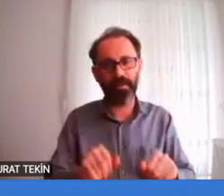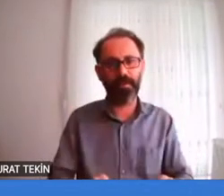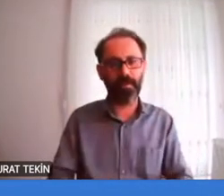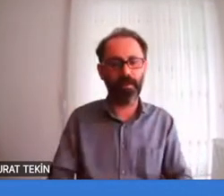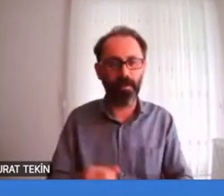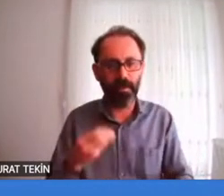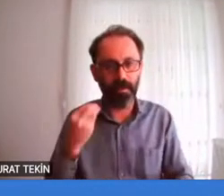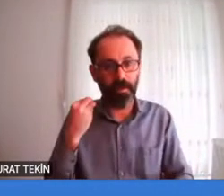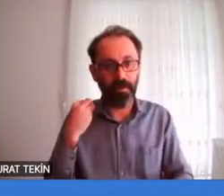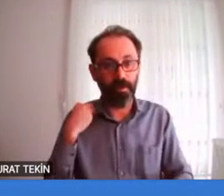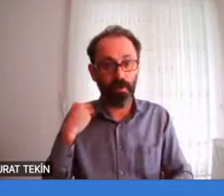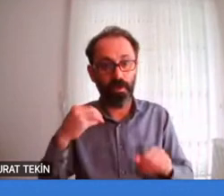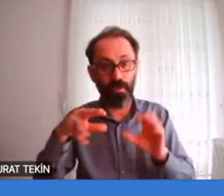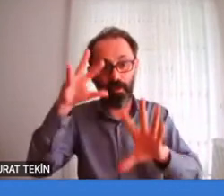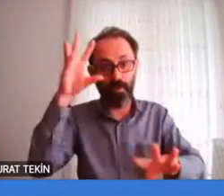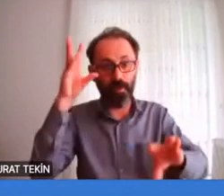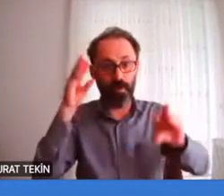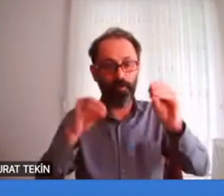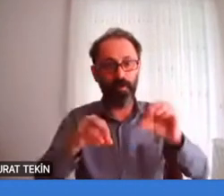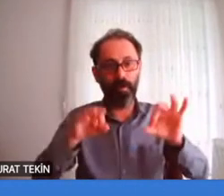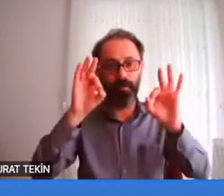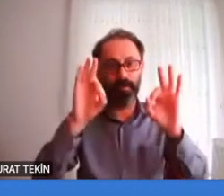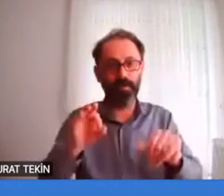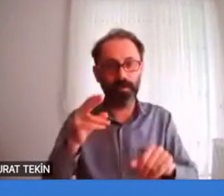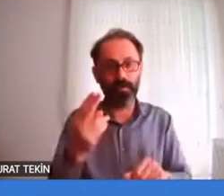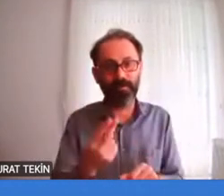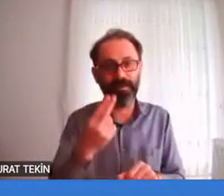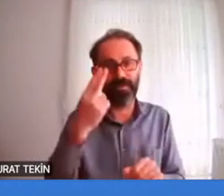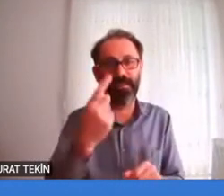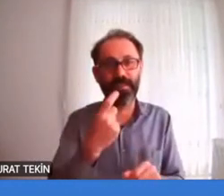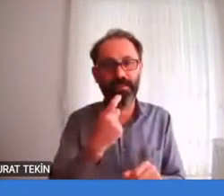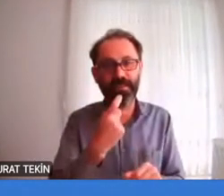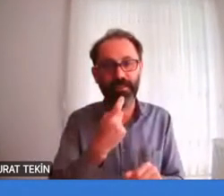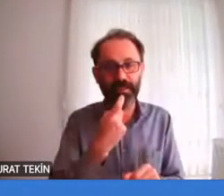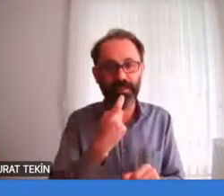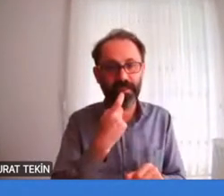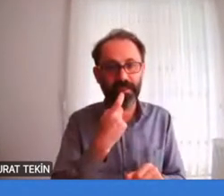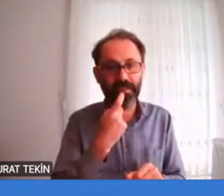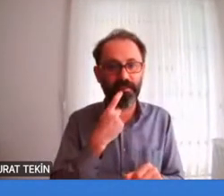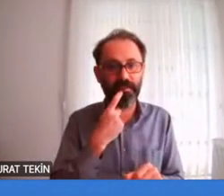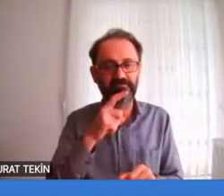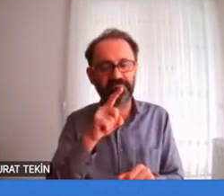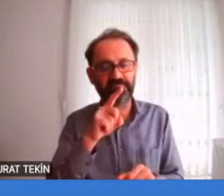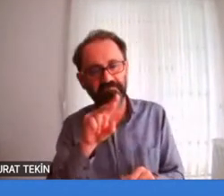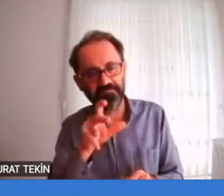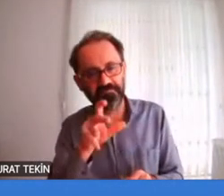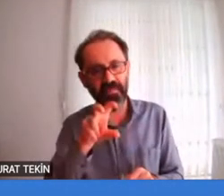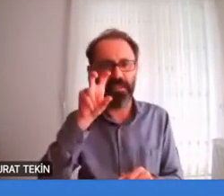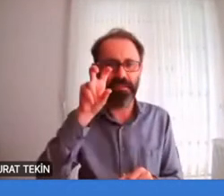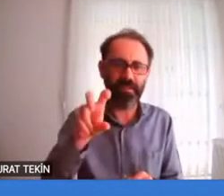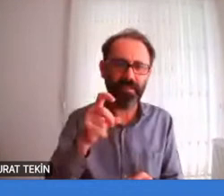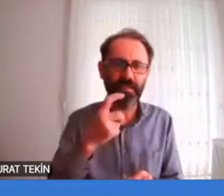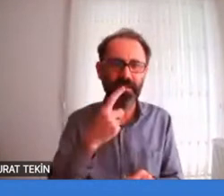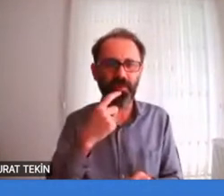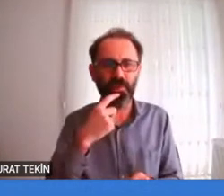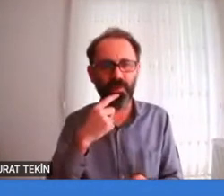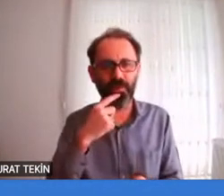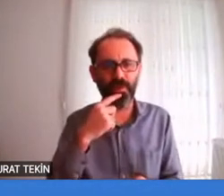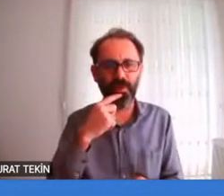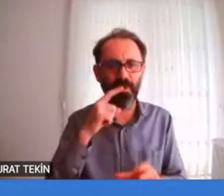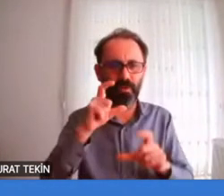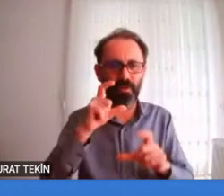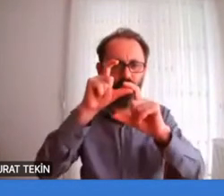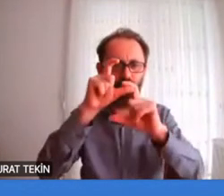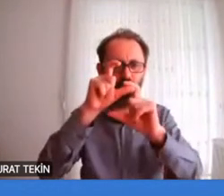Ve 7 yıl falan böyle şütör olarak geldim. Pardon, 8 yıl. Bayağı şütördüm. Milli takıma Aralık